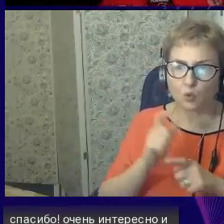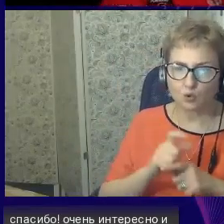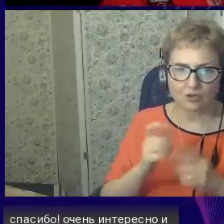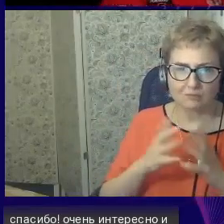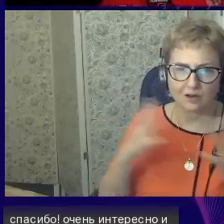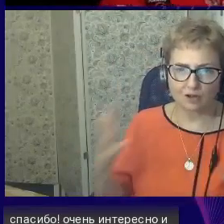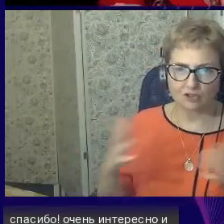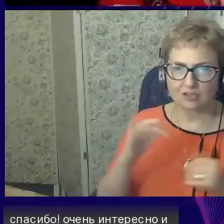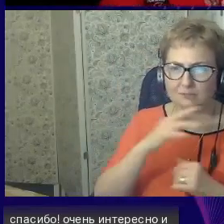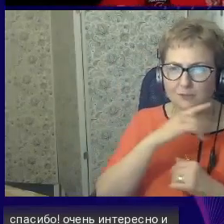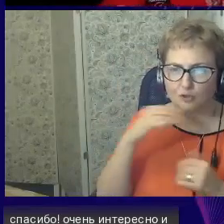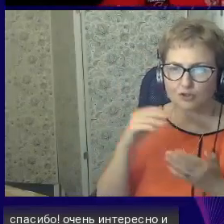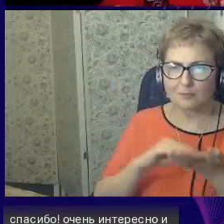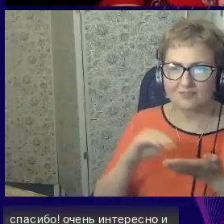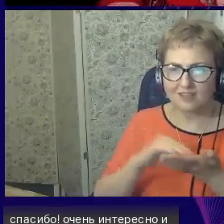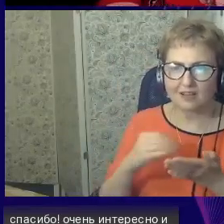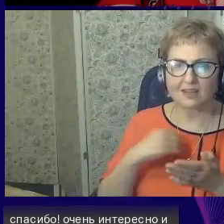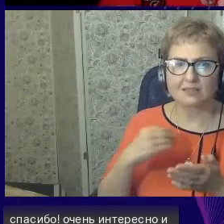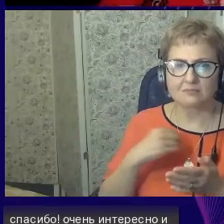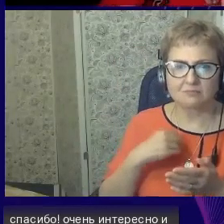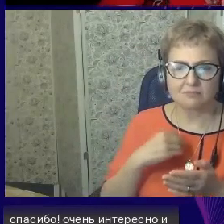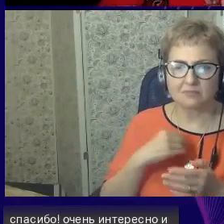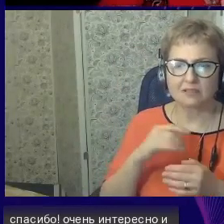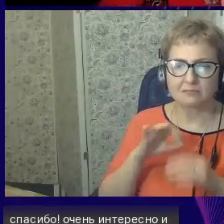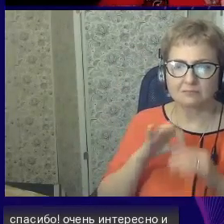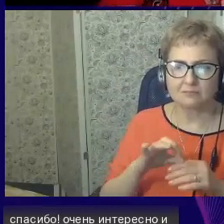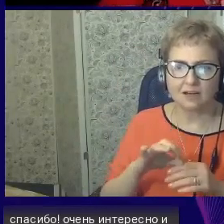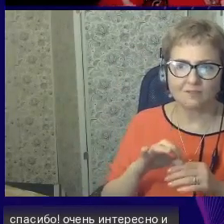Очень с большими и множественными повторениями мы проводим